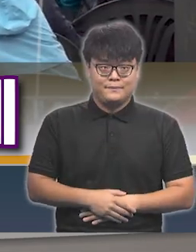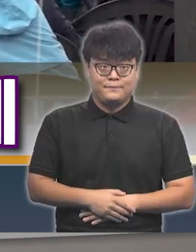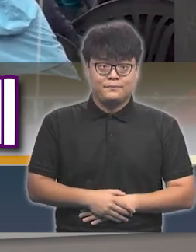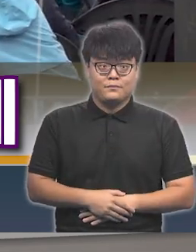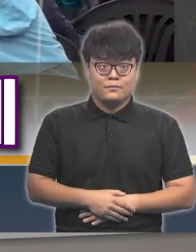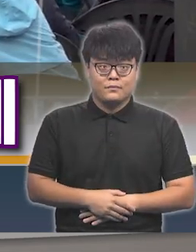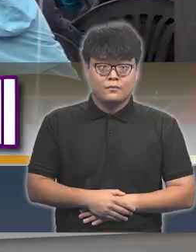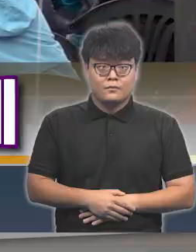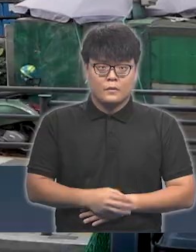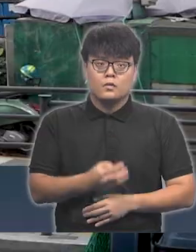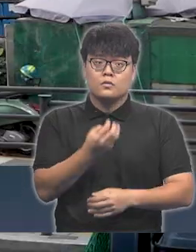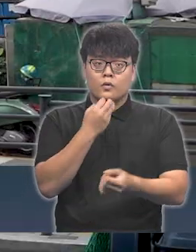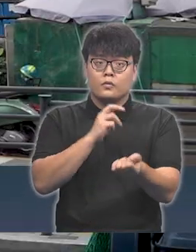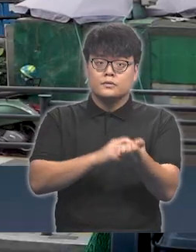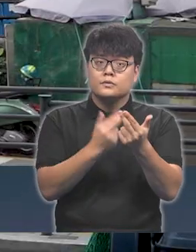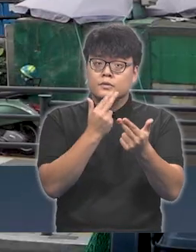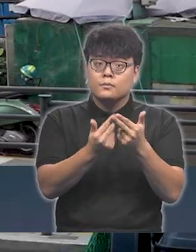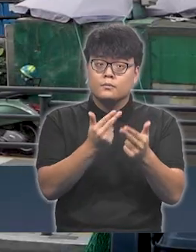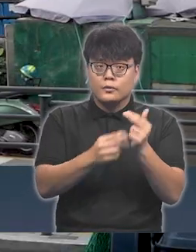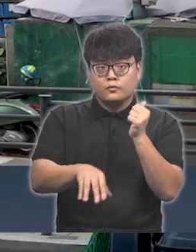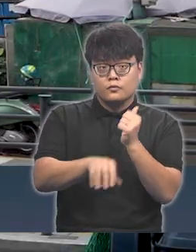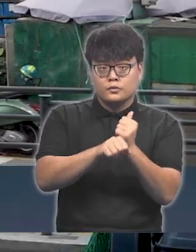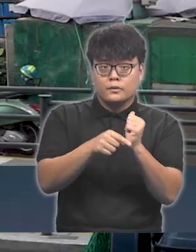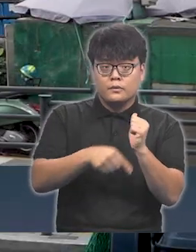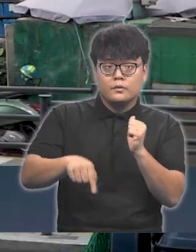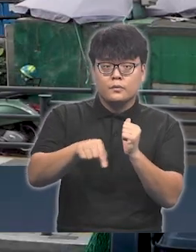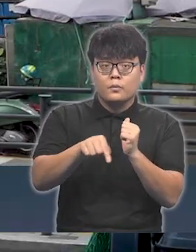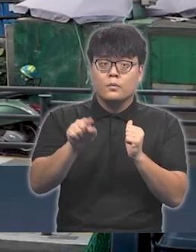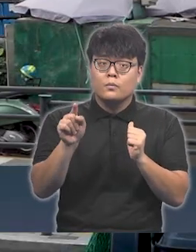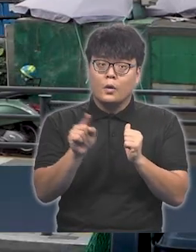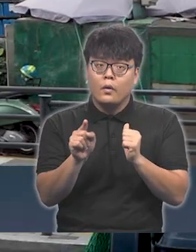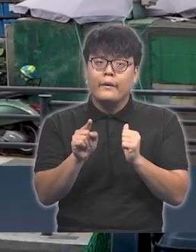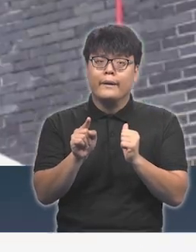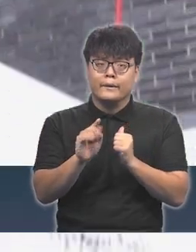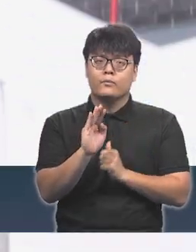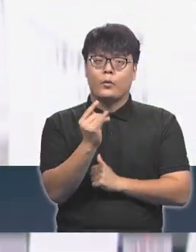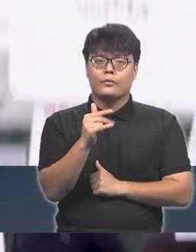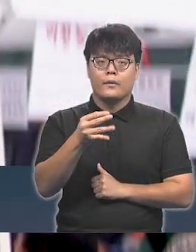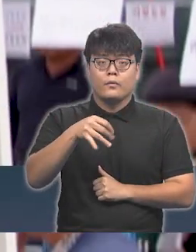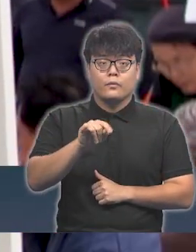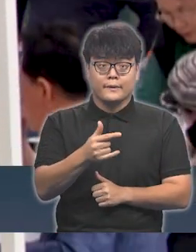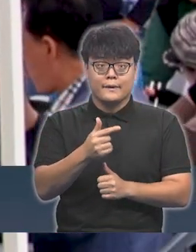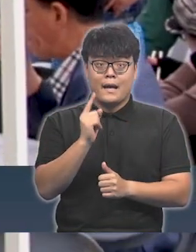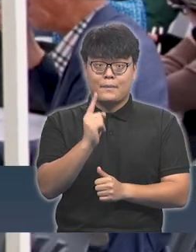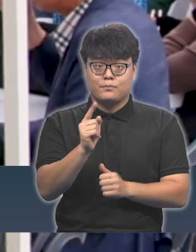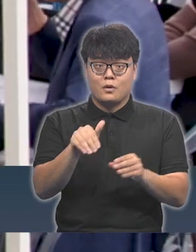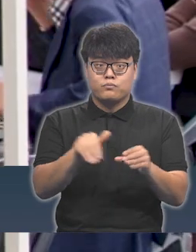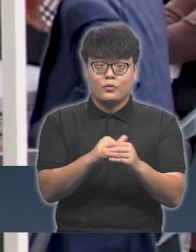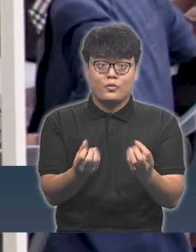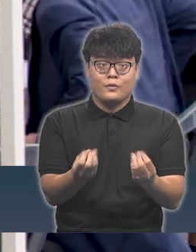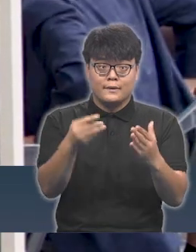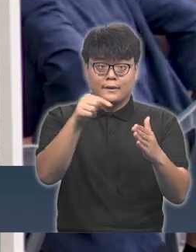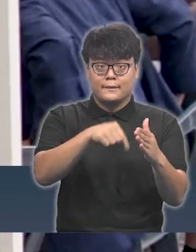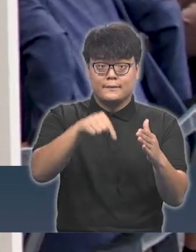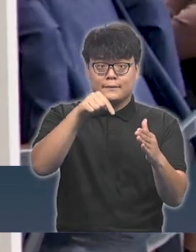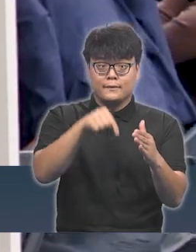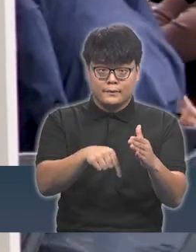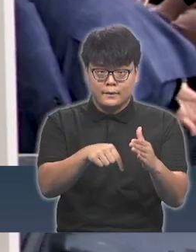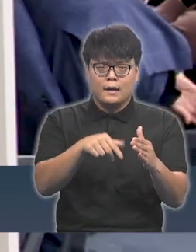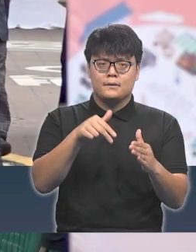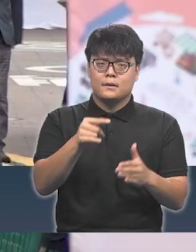개최됩니다 서울 양시 협회 주관으로 개최되는 서울 양시 보재 한방